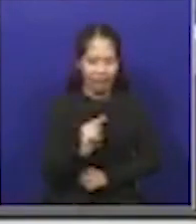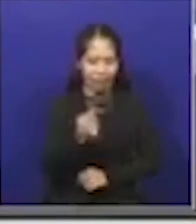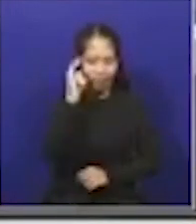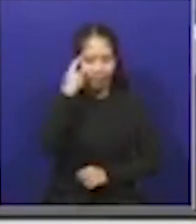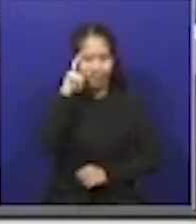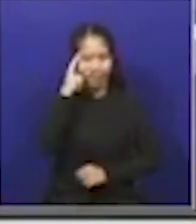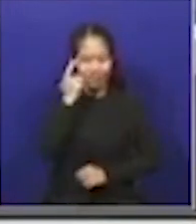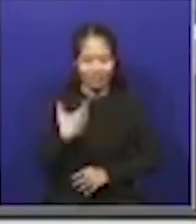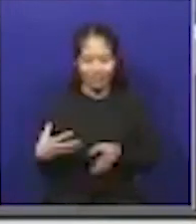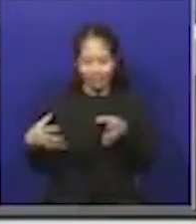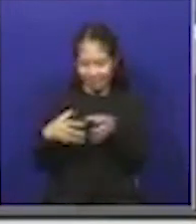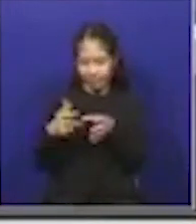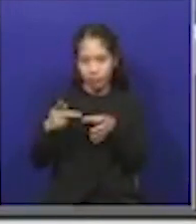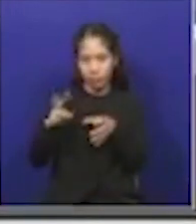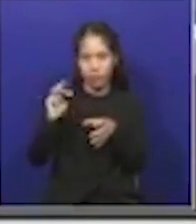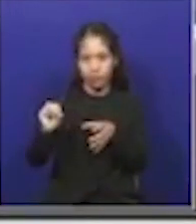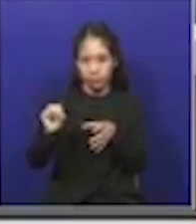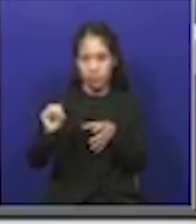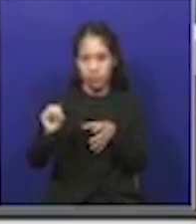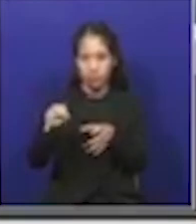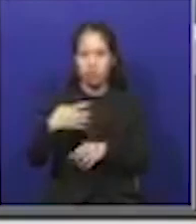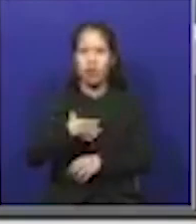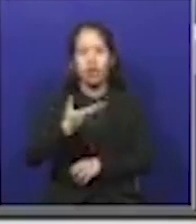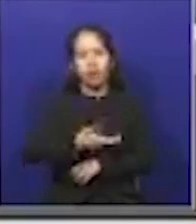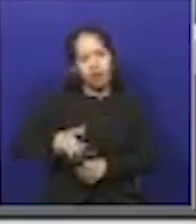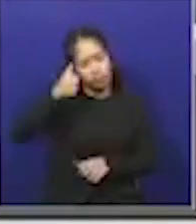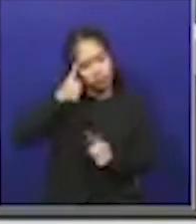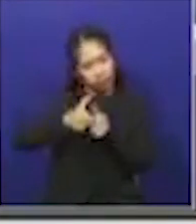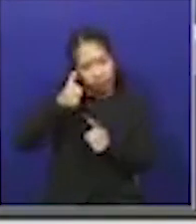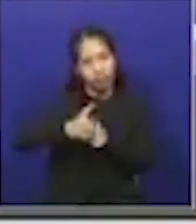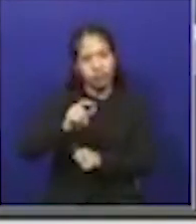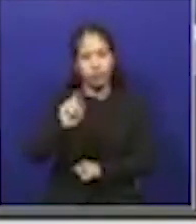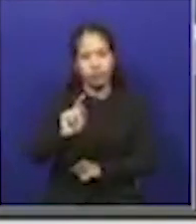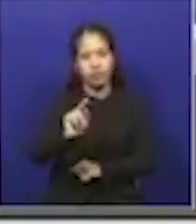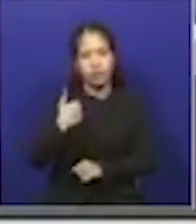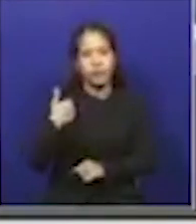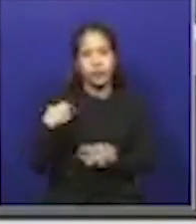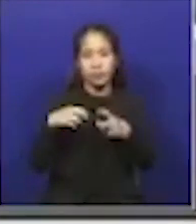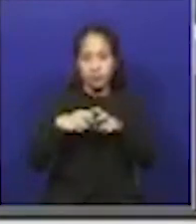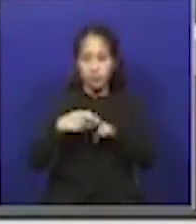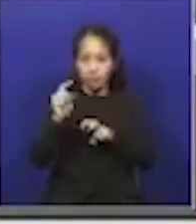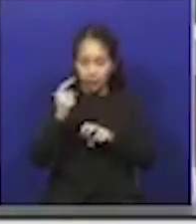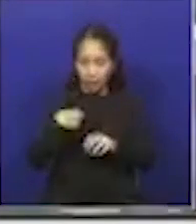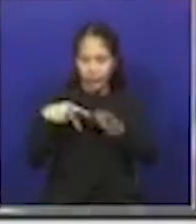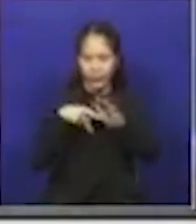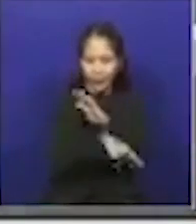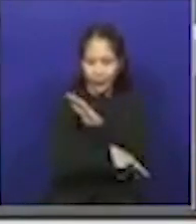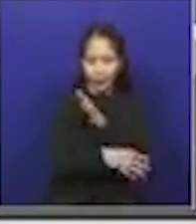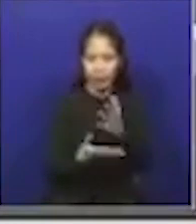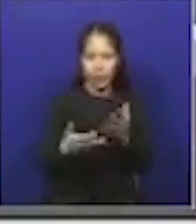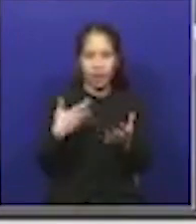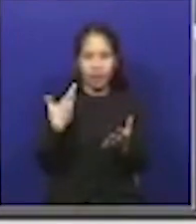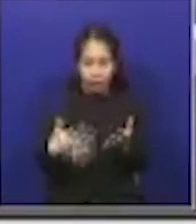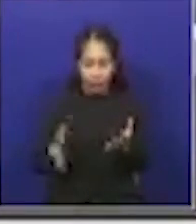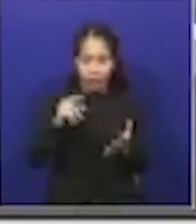ต่นะคณะรัฐมนตรีโปรดพึงสังวรว่าเกิดปัญหาการทุจริตและขาดแคลนห